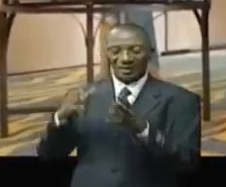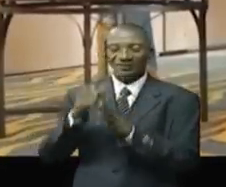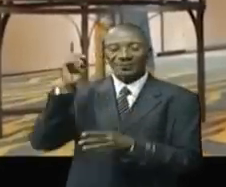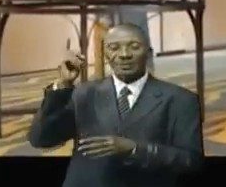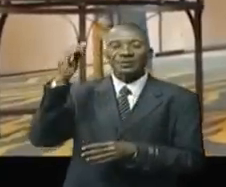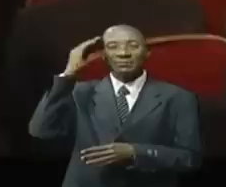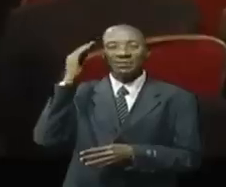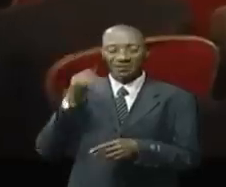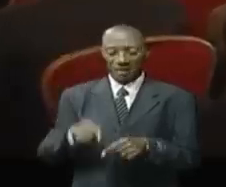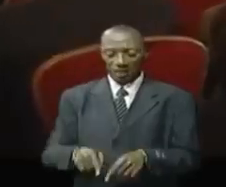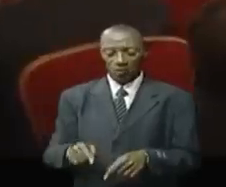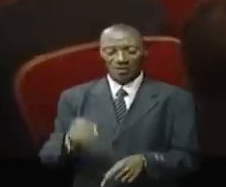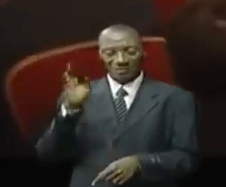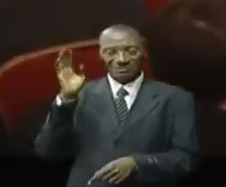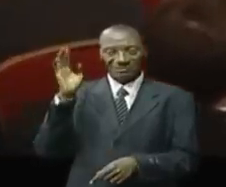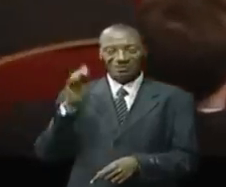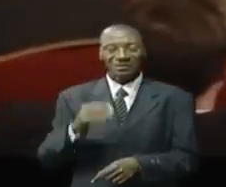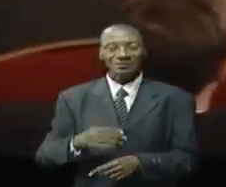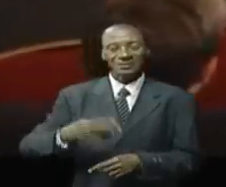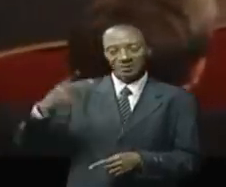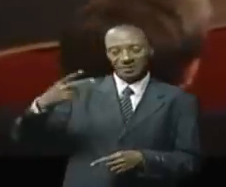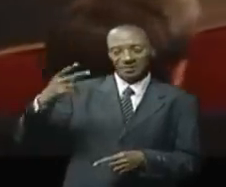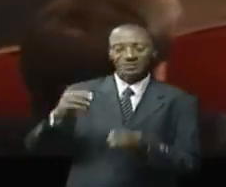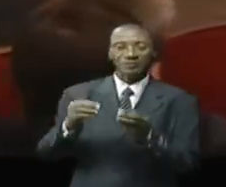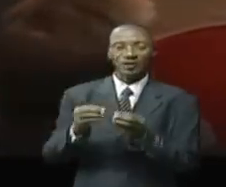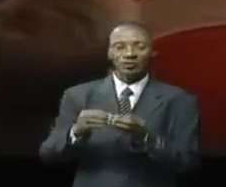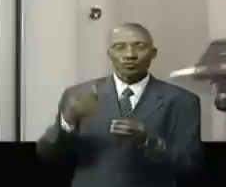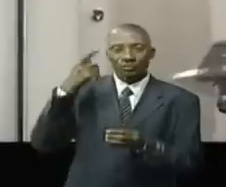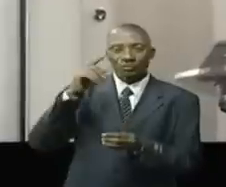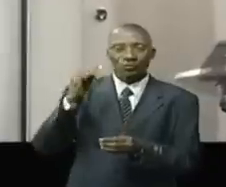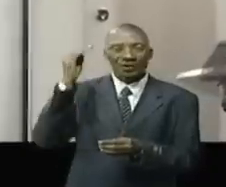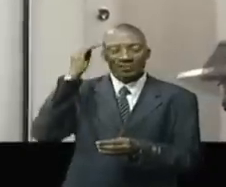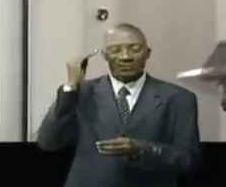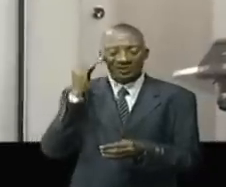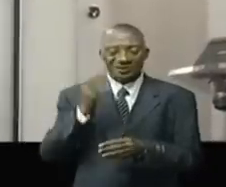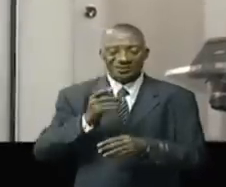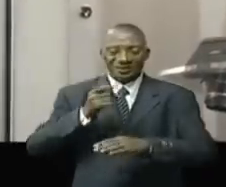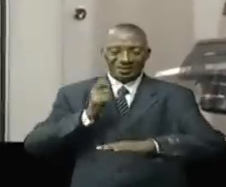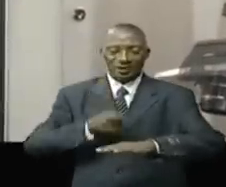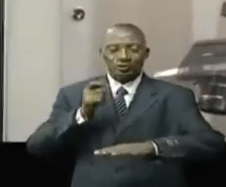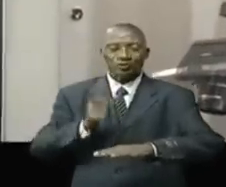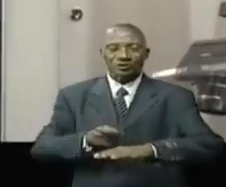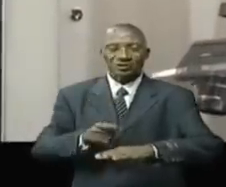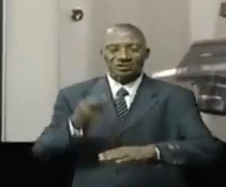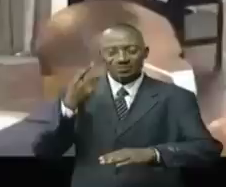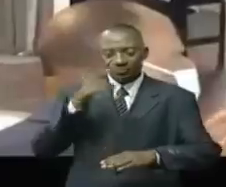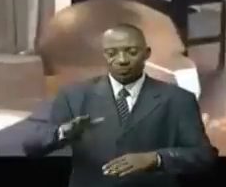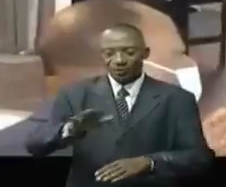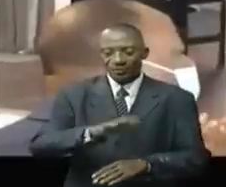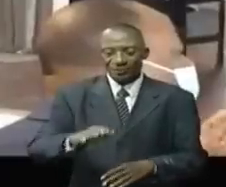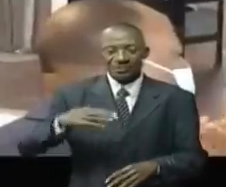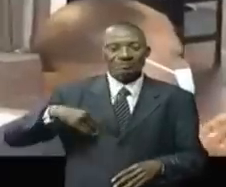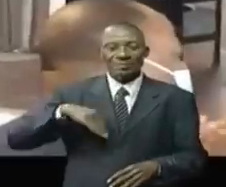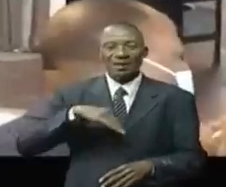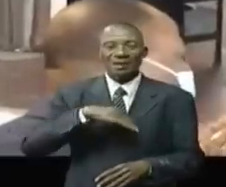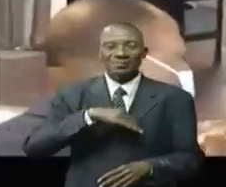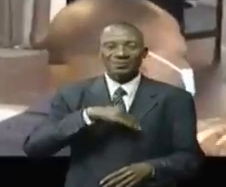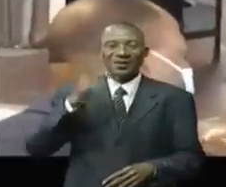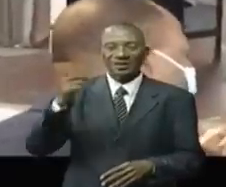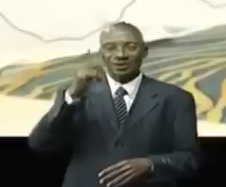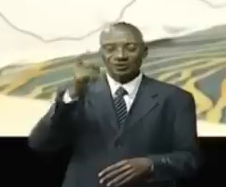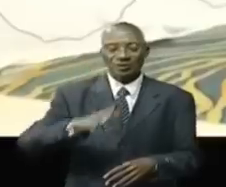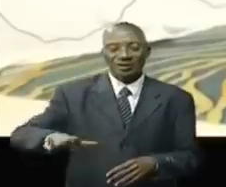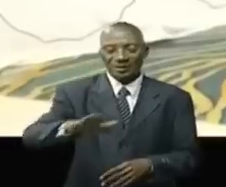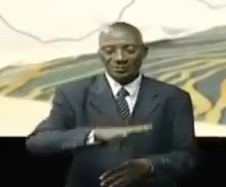la deuxième réunion des ministres de la justice des États membres de la Conférence internationale sur la région des Grands Lacs s'est